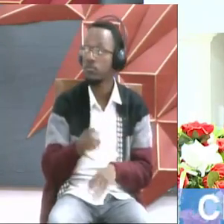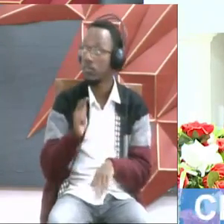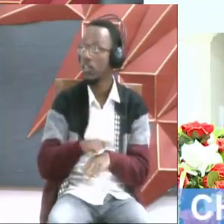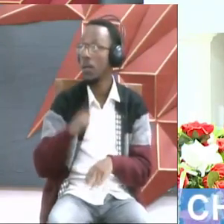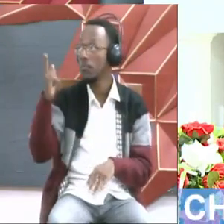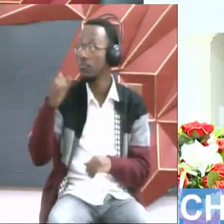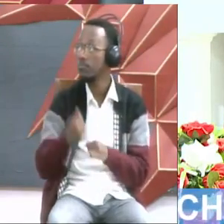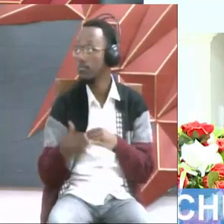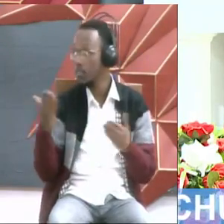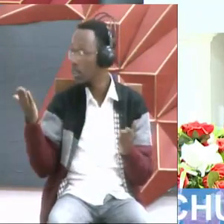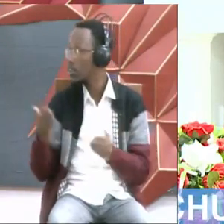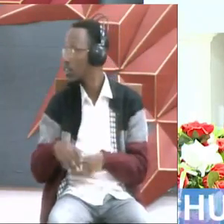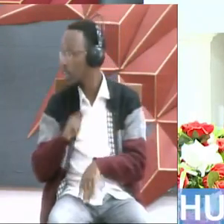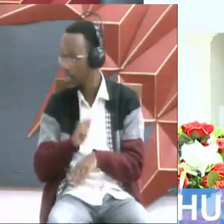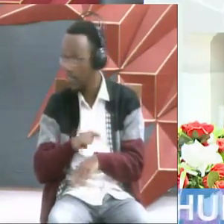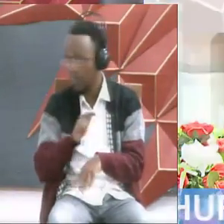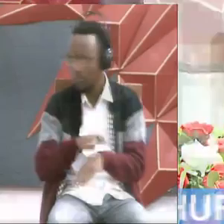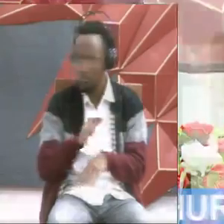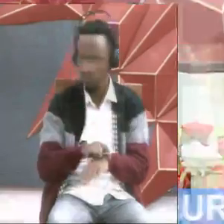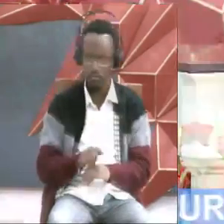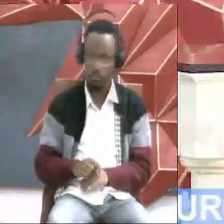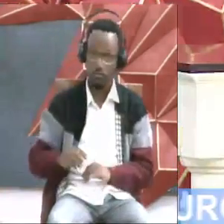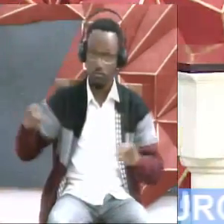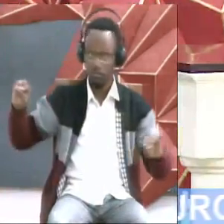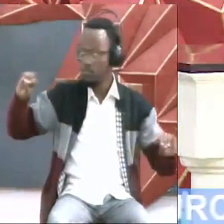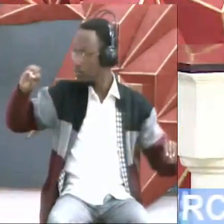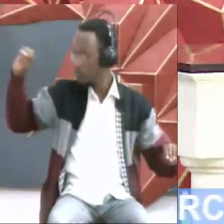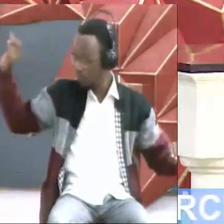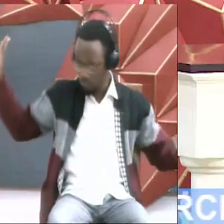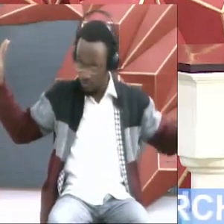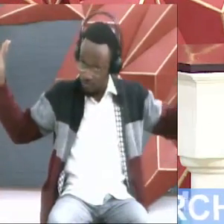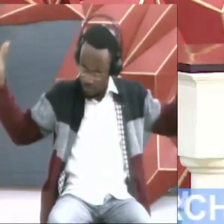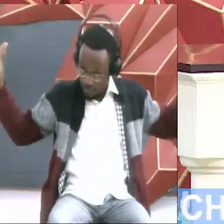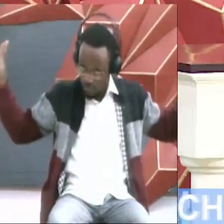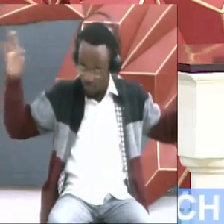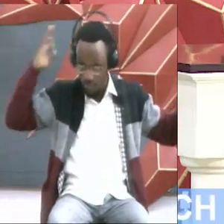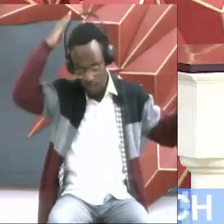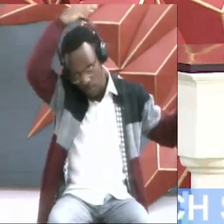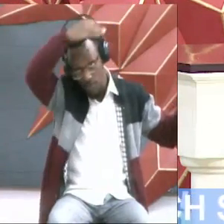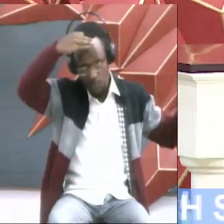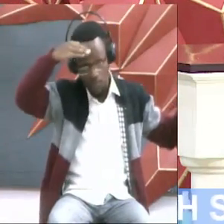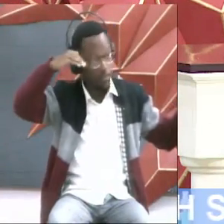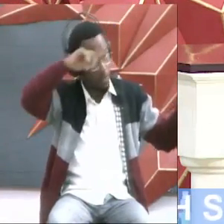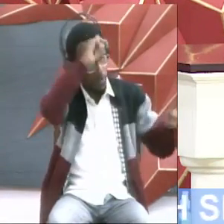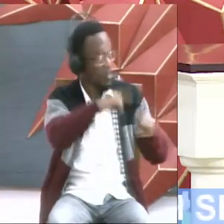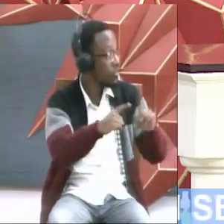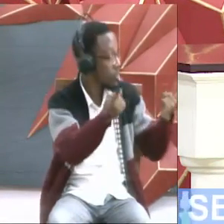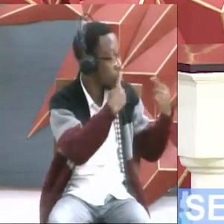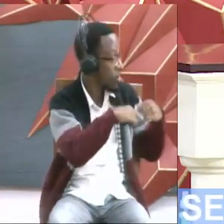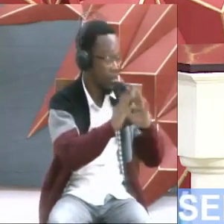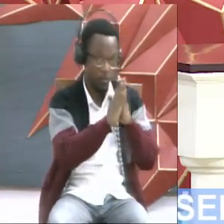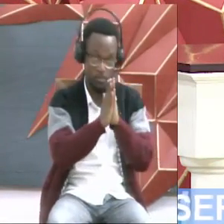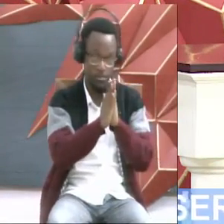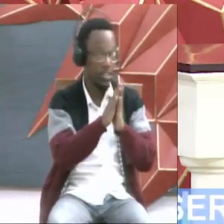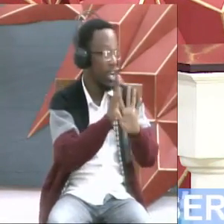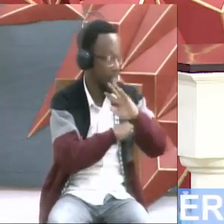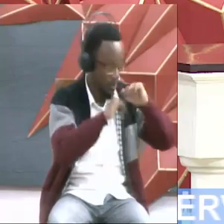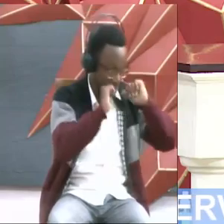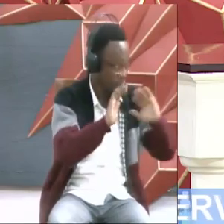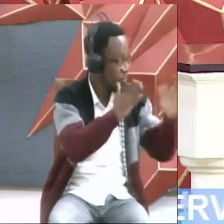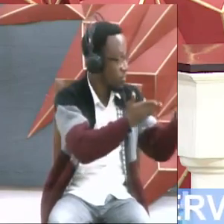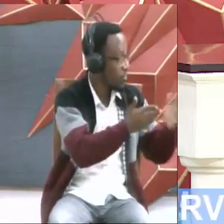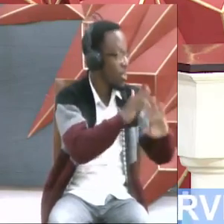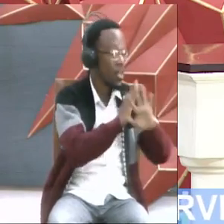l'expliquer que Dieu s'achève Dieu vous bénisse il est le temps maintenant de se projeter que Dieu vous bénisse Imana ibamugisha venir ici pour